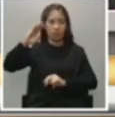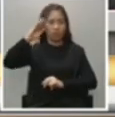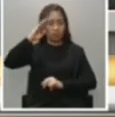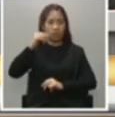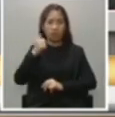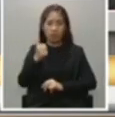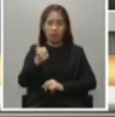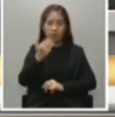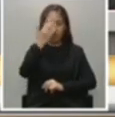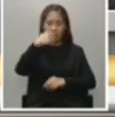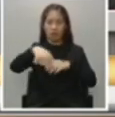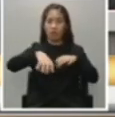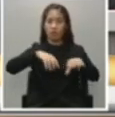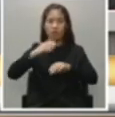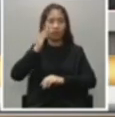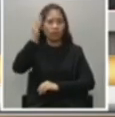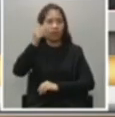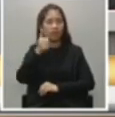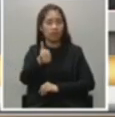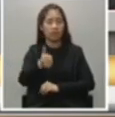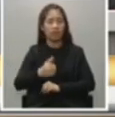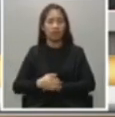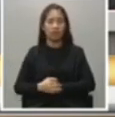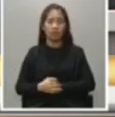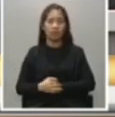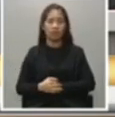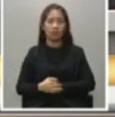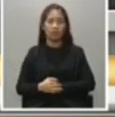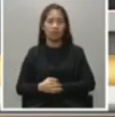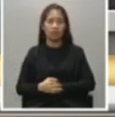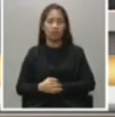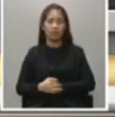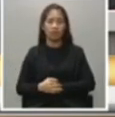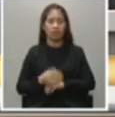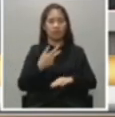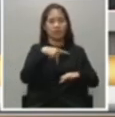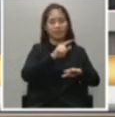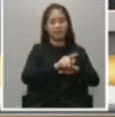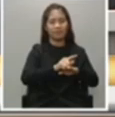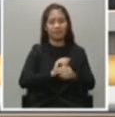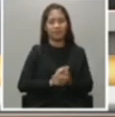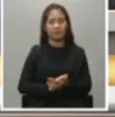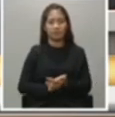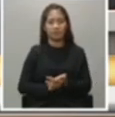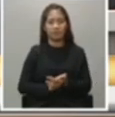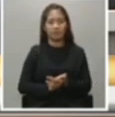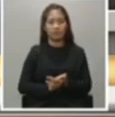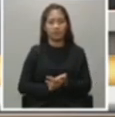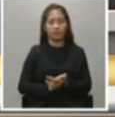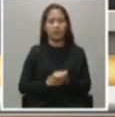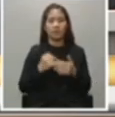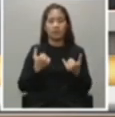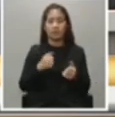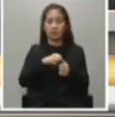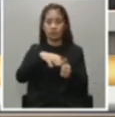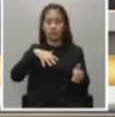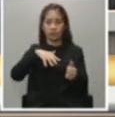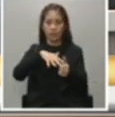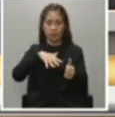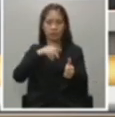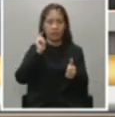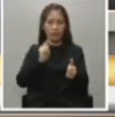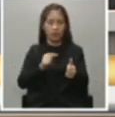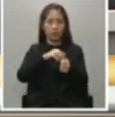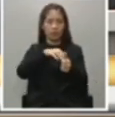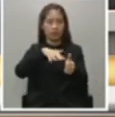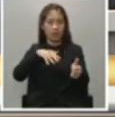าให้บริหารต่อไปอีกหรือคะท่านประธานที่เคารพคะการเป็นผู้นำต้องนำ